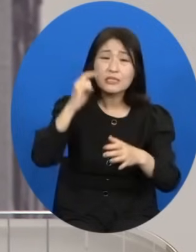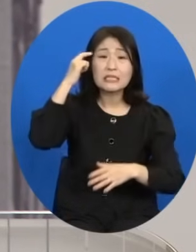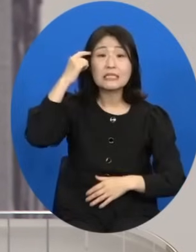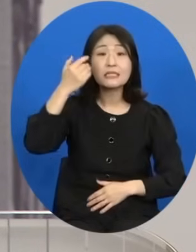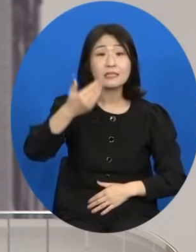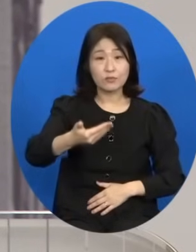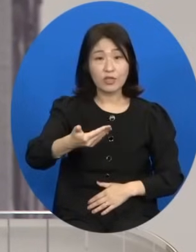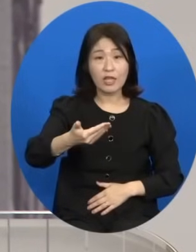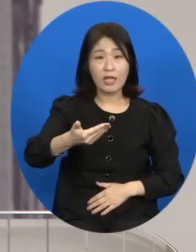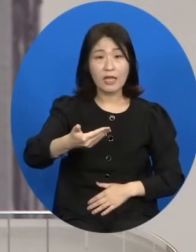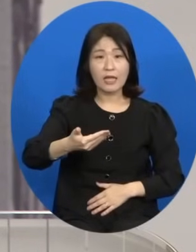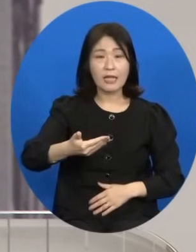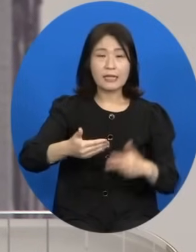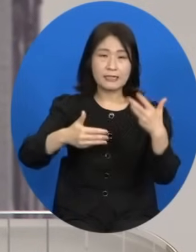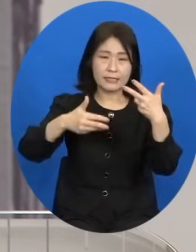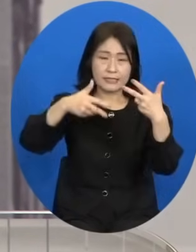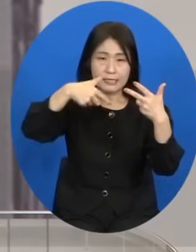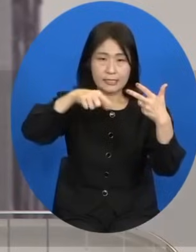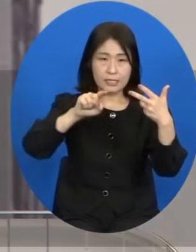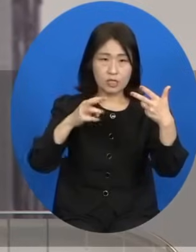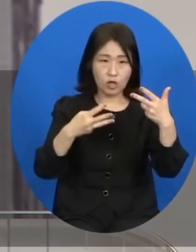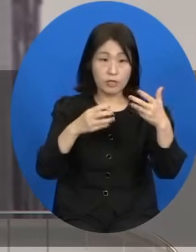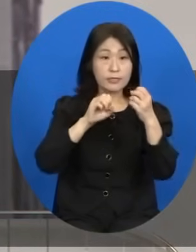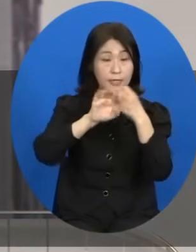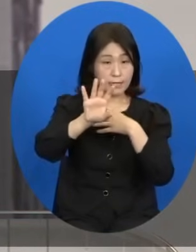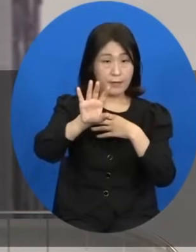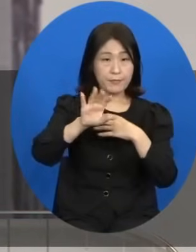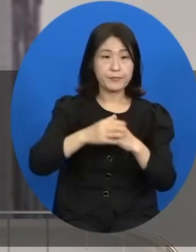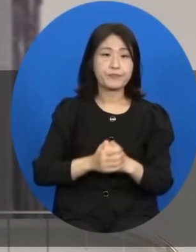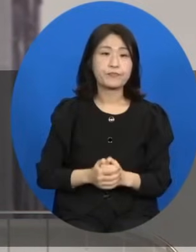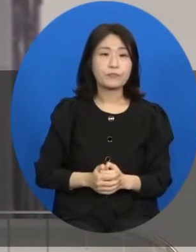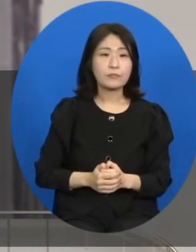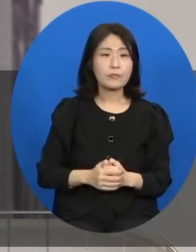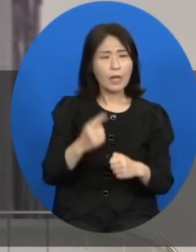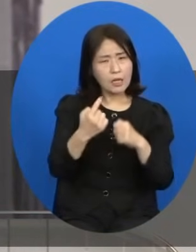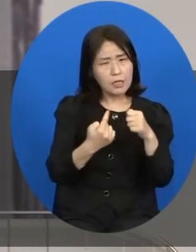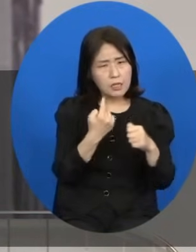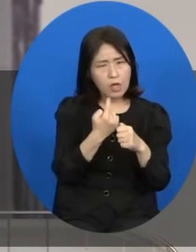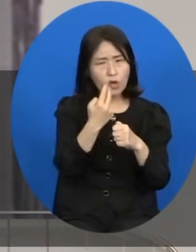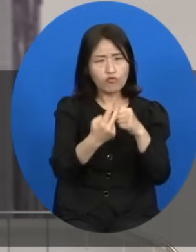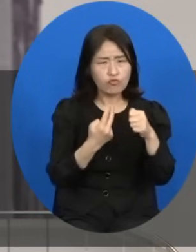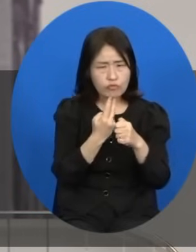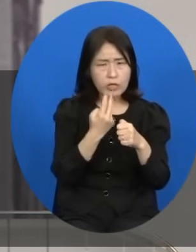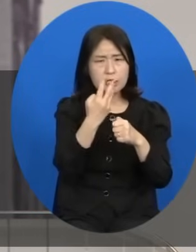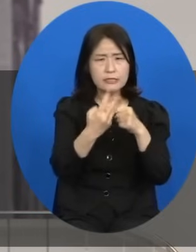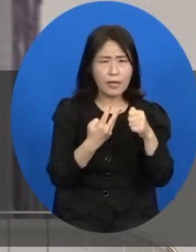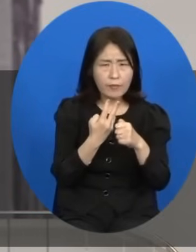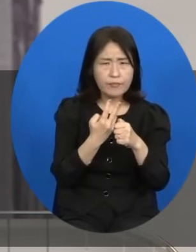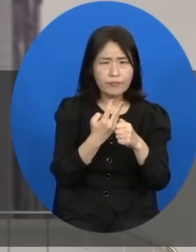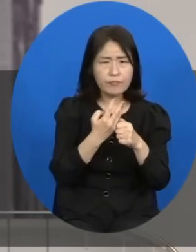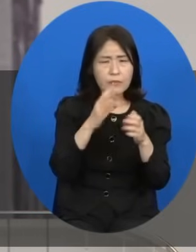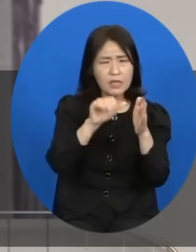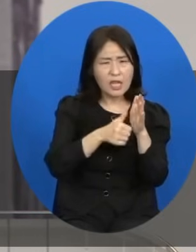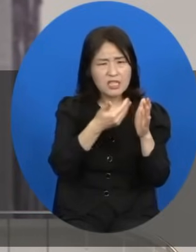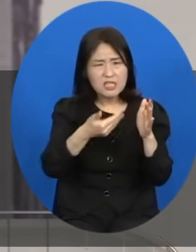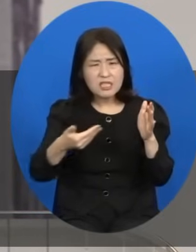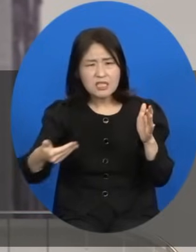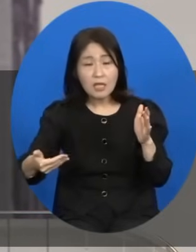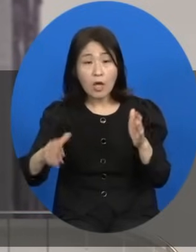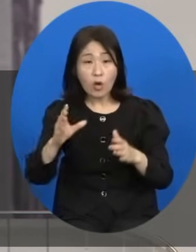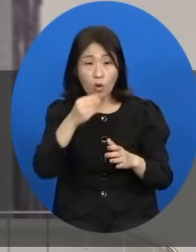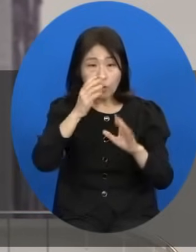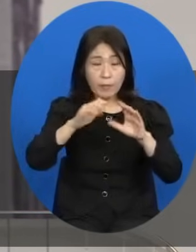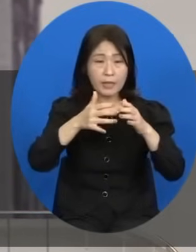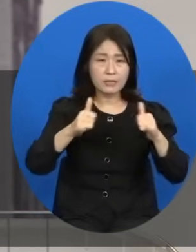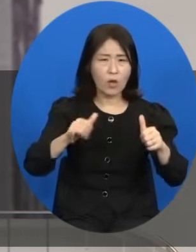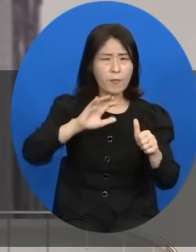7절에서 이렇게 대답을 합니다 다른 천사죠 한 때와 두 때와 반 때가 지나가야 한다 거룩한 백성이 받는 핍박이 끝날